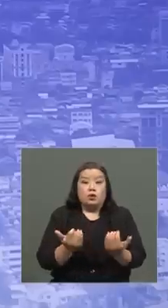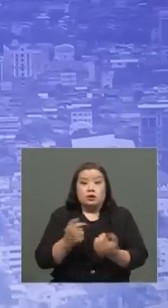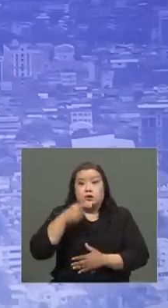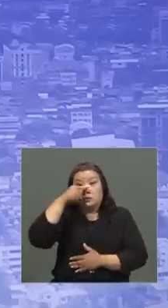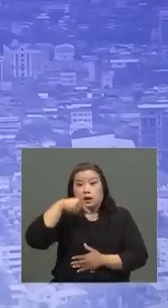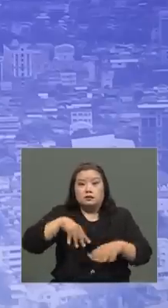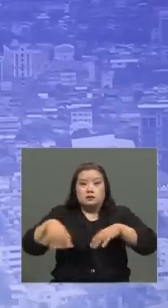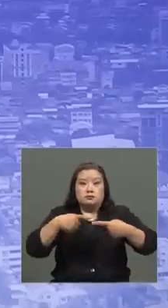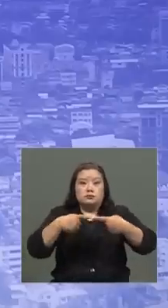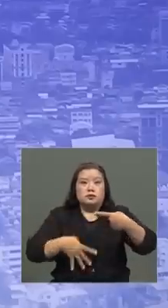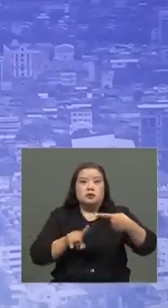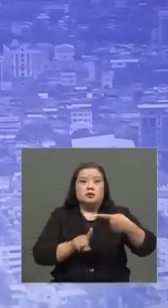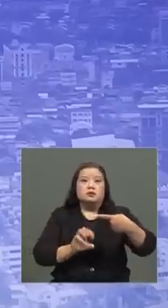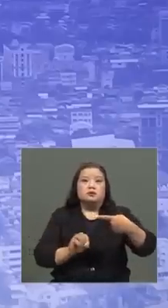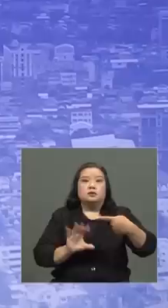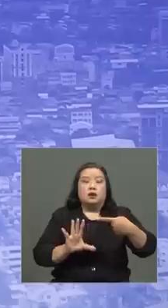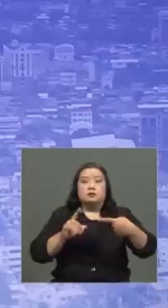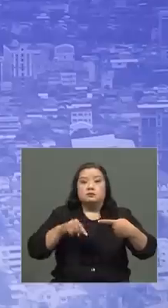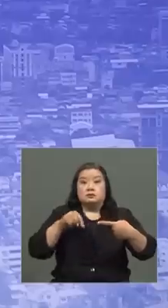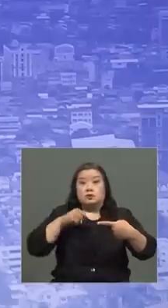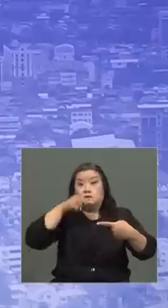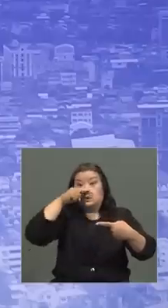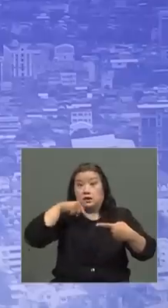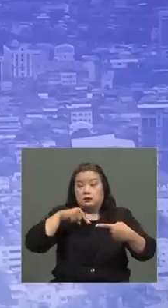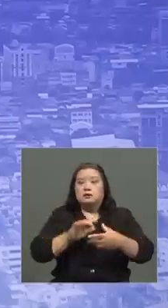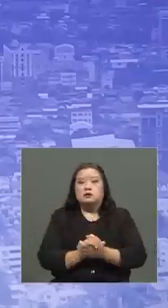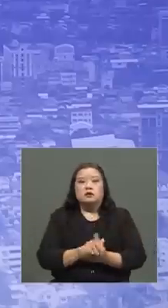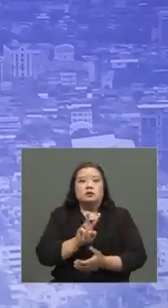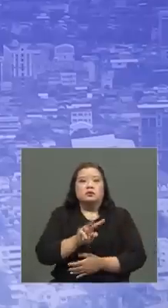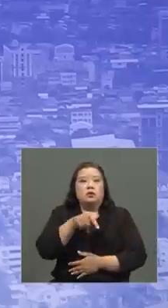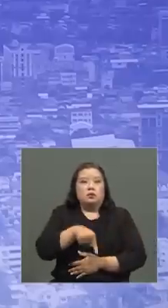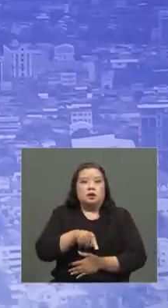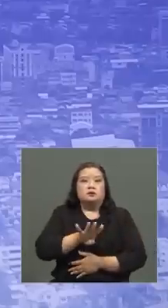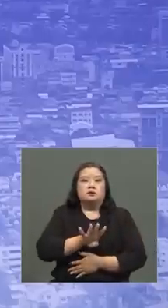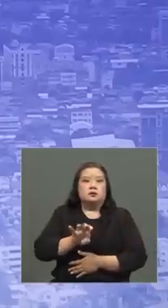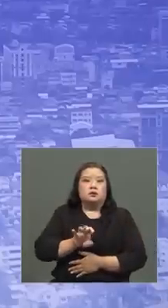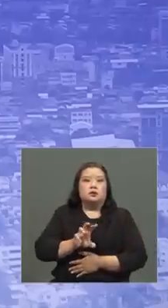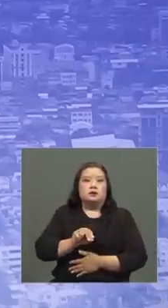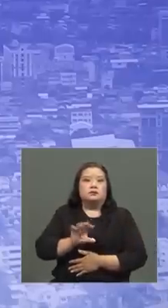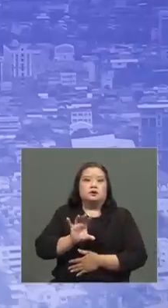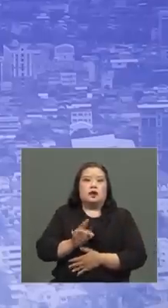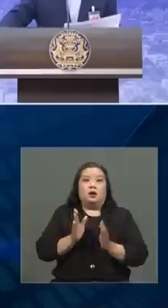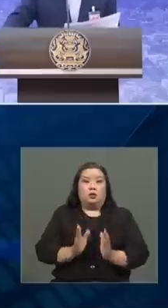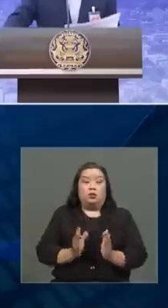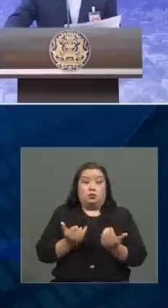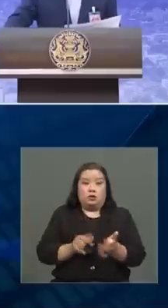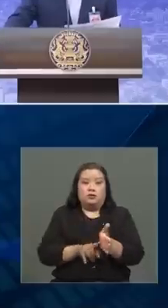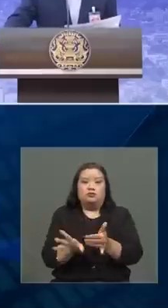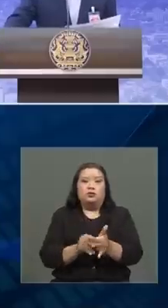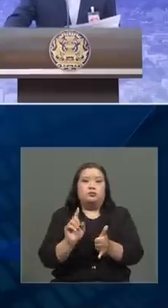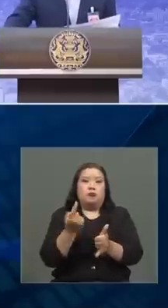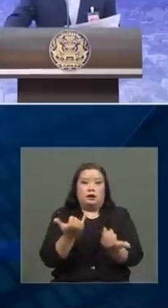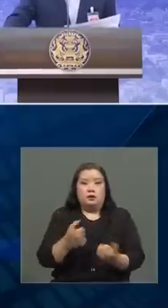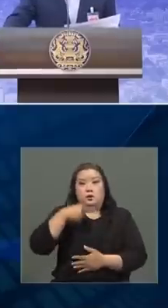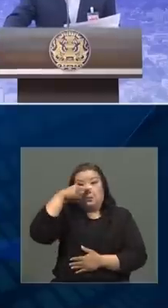ที่105นะครับ2438รายใหม่ที่เกิดขึ้นในวันนี้นะครับทำให้เรา